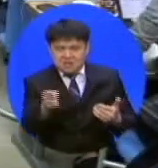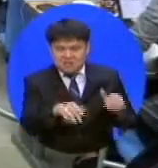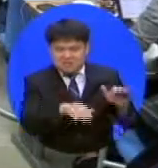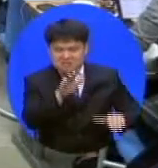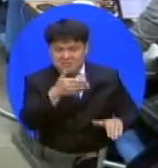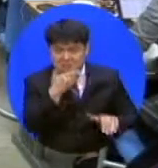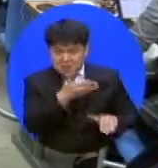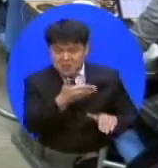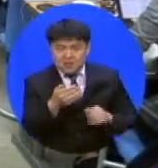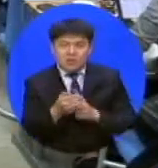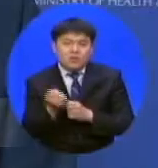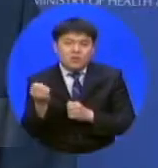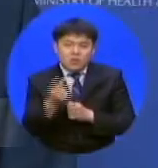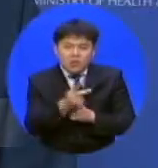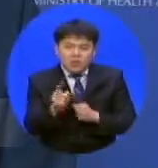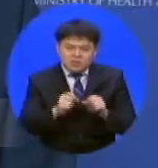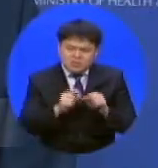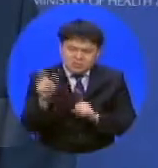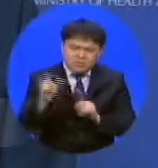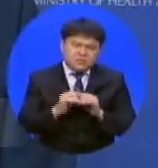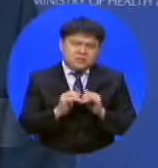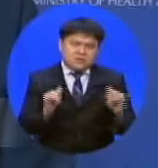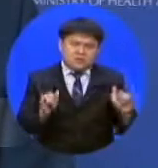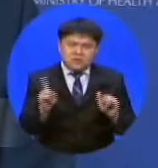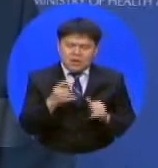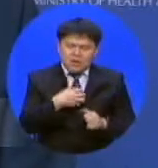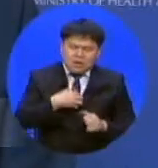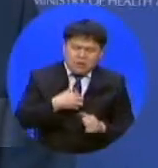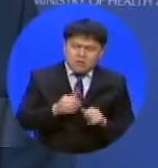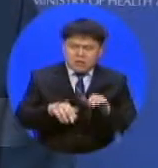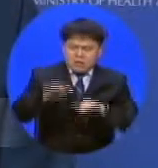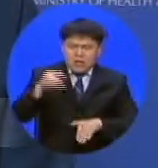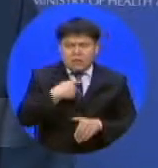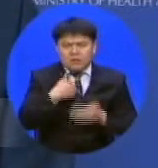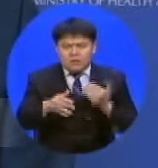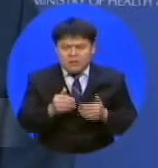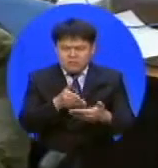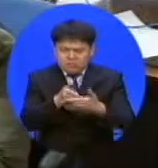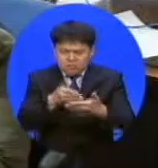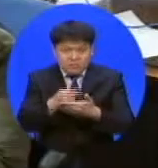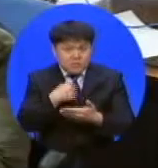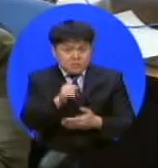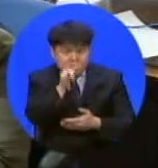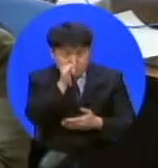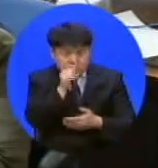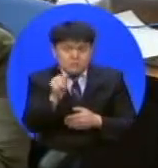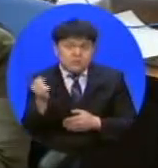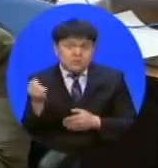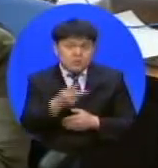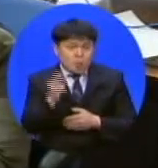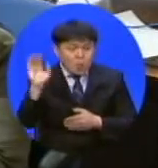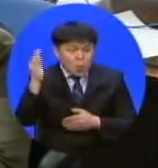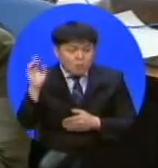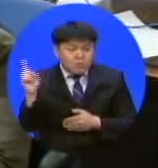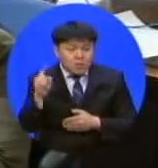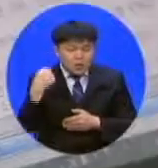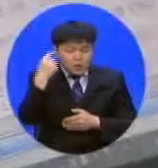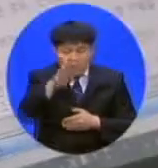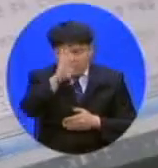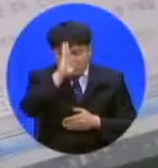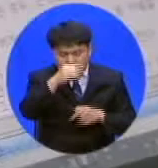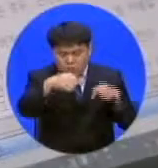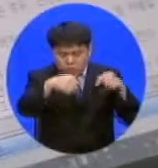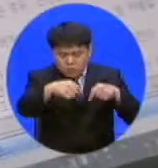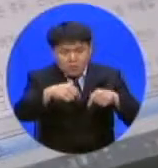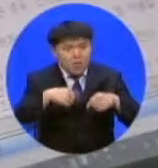그래서 상당하게 좀 많은 분들이 상당한 좀 어떤 차별을 받아왔던 것들이 사실이고 사실 요즘 같은 경우는 뭐 정신과 진료